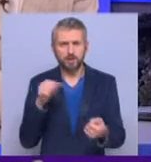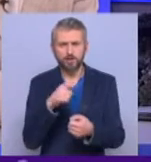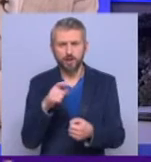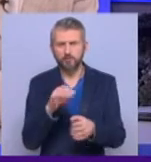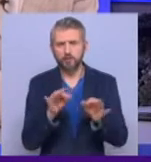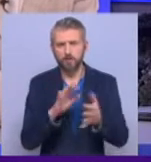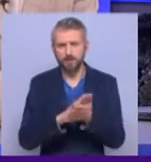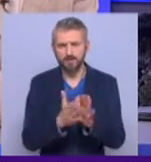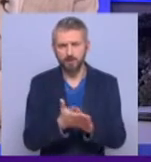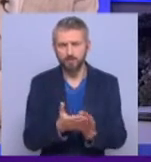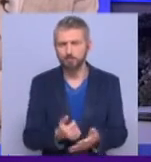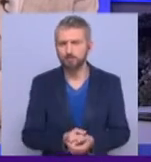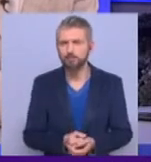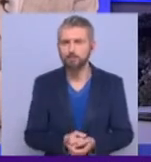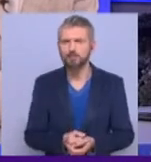нормальний стан.